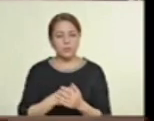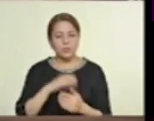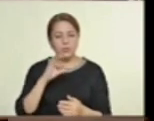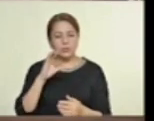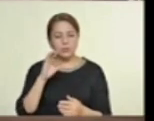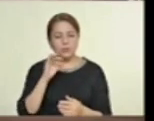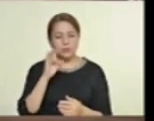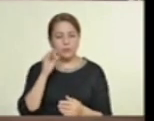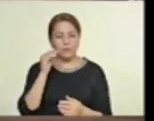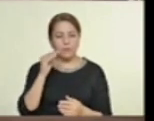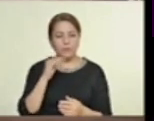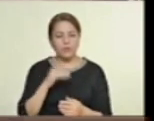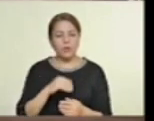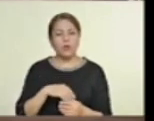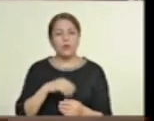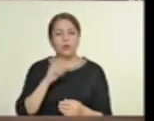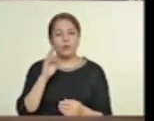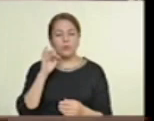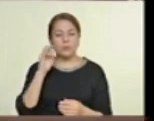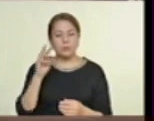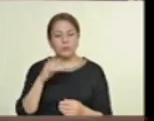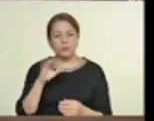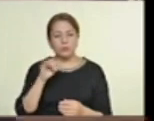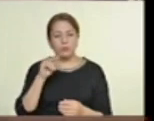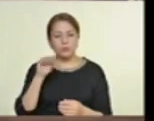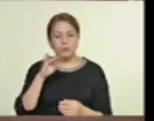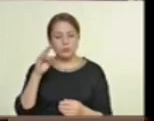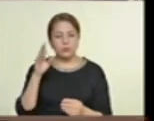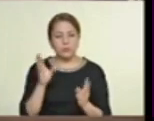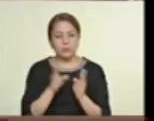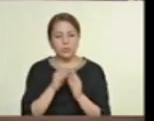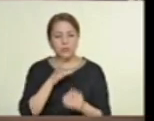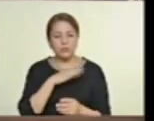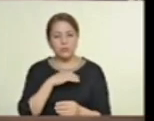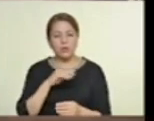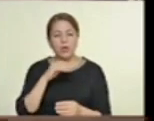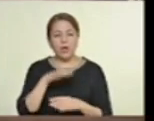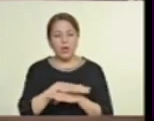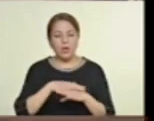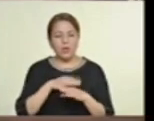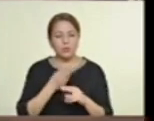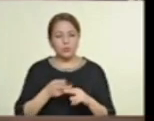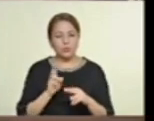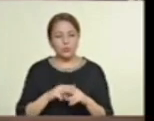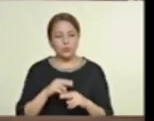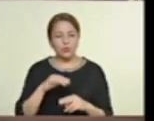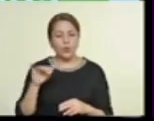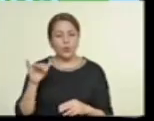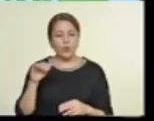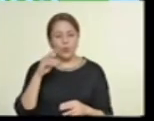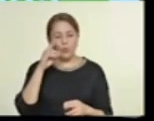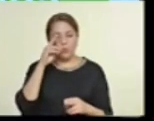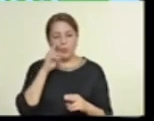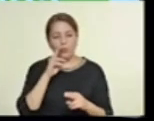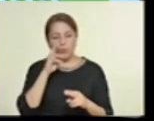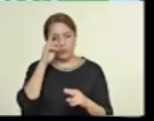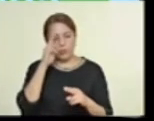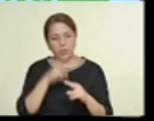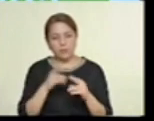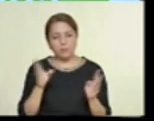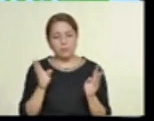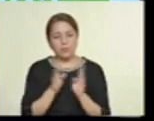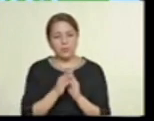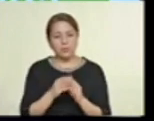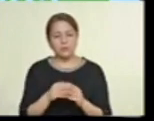ko'makchilarga uchun bilan ko'makchilarni kiritgan edik. Xalq uchun, ukam bilan tarzida